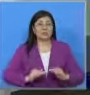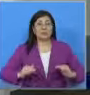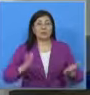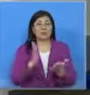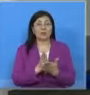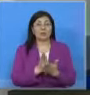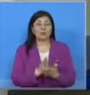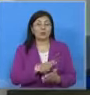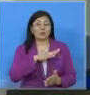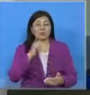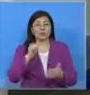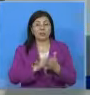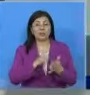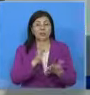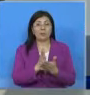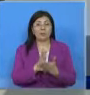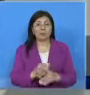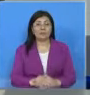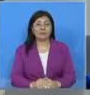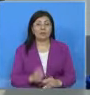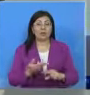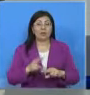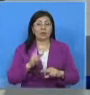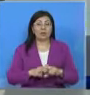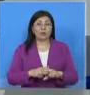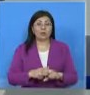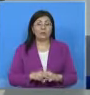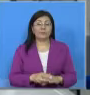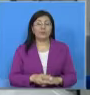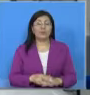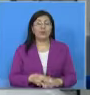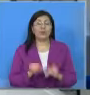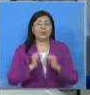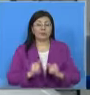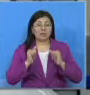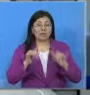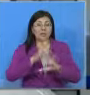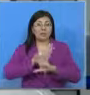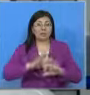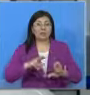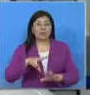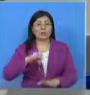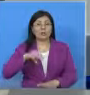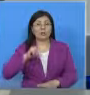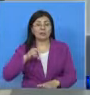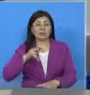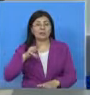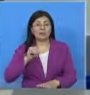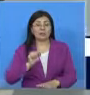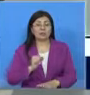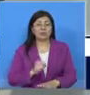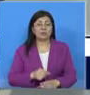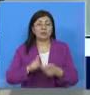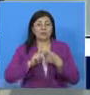Дәрігерлер бұған әр түрлі себеп бар дейді. Бұл деген жатыр ішілік дамымауы, және де латентті түрдегі жұқпалы